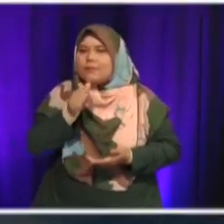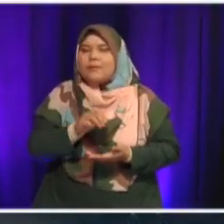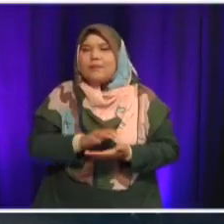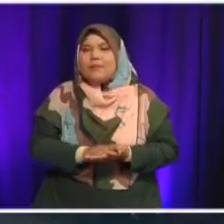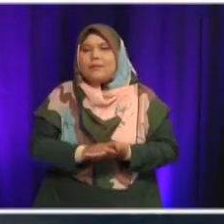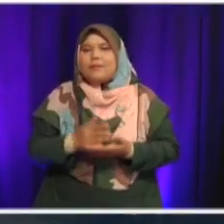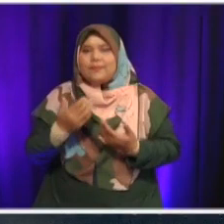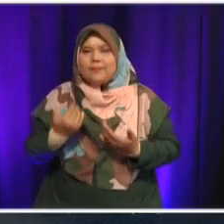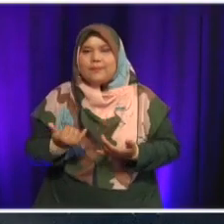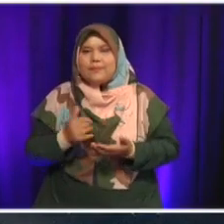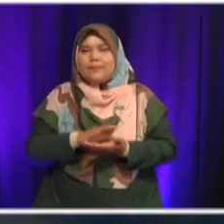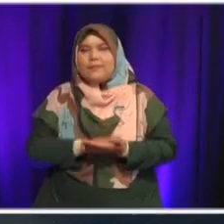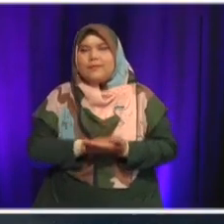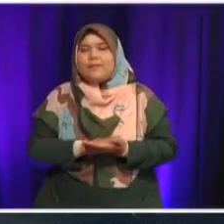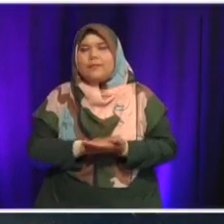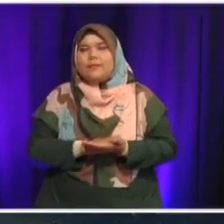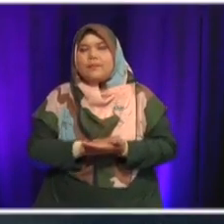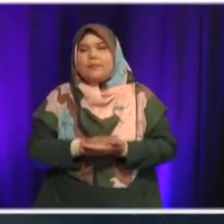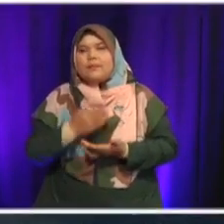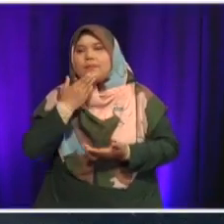Terima kasih atas